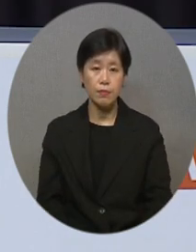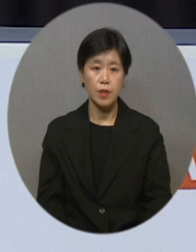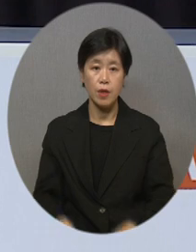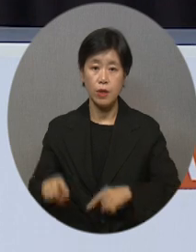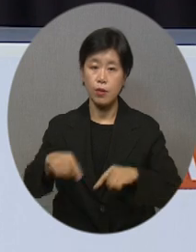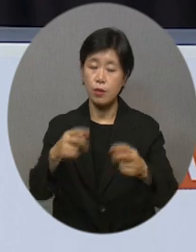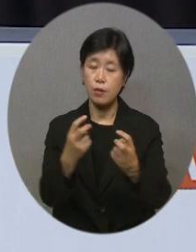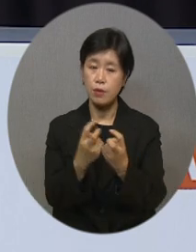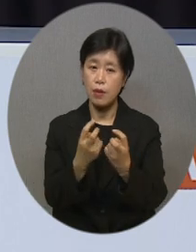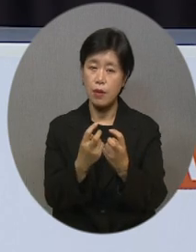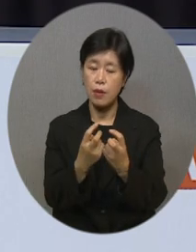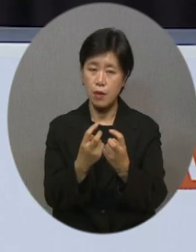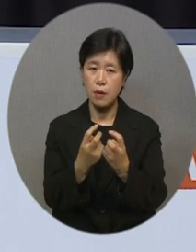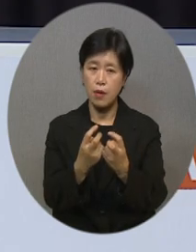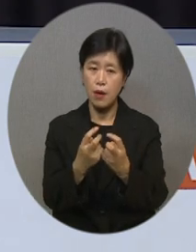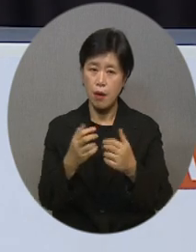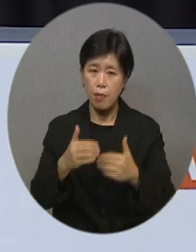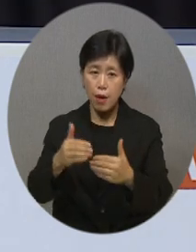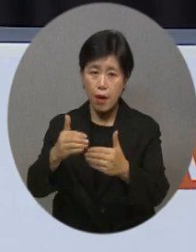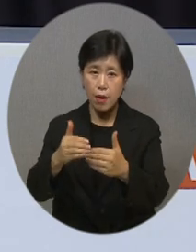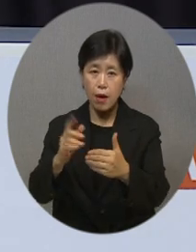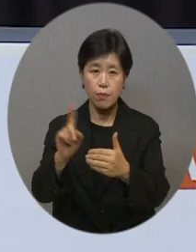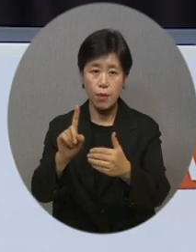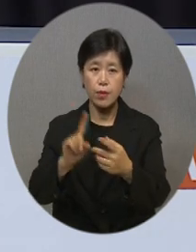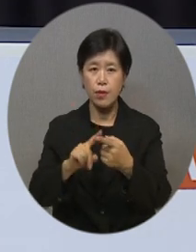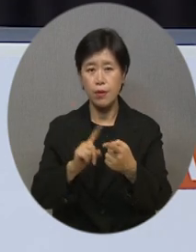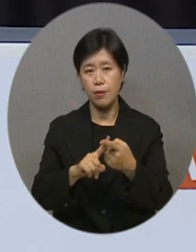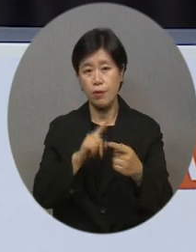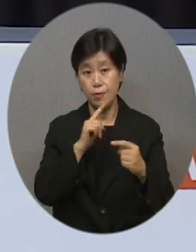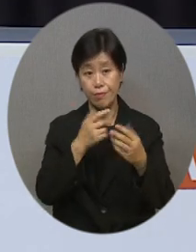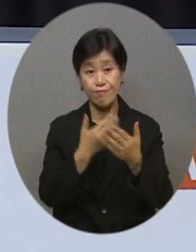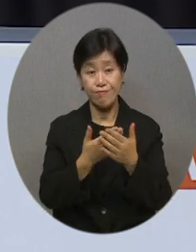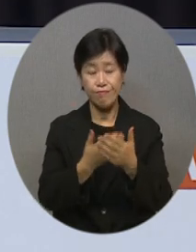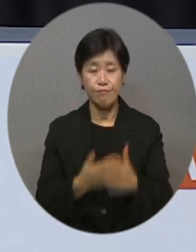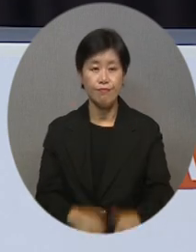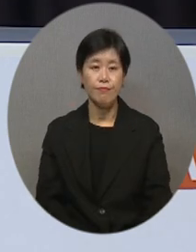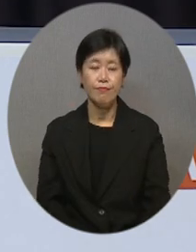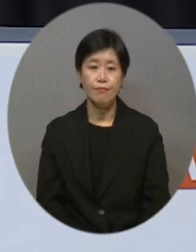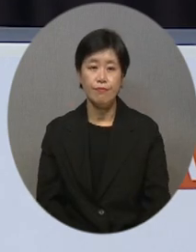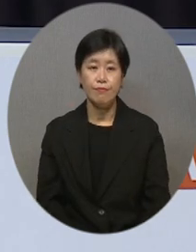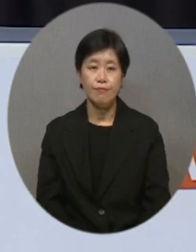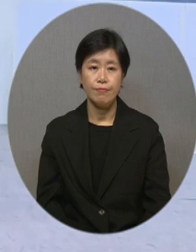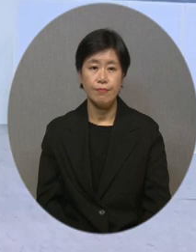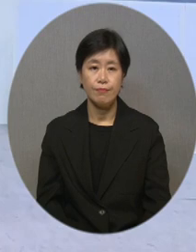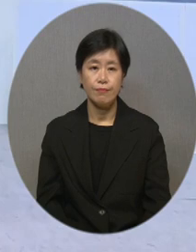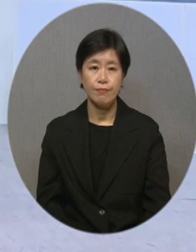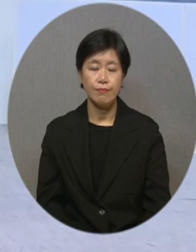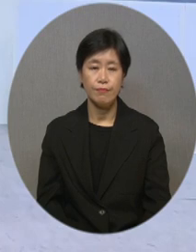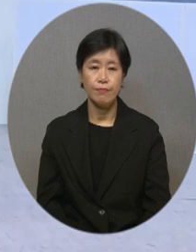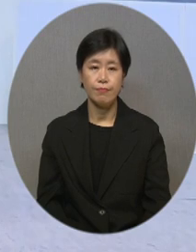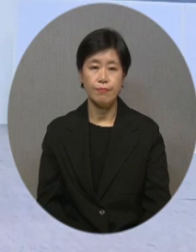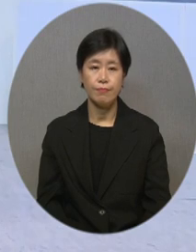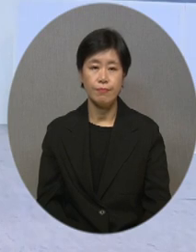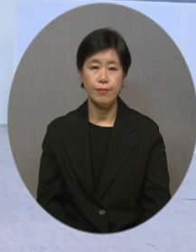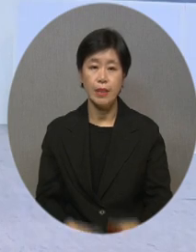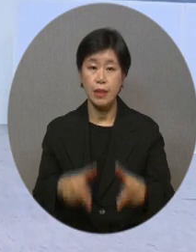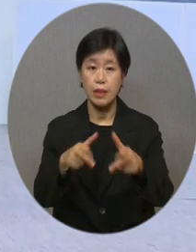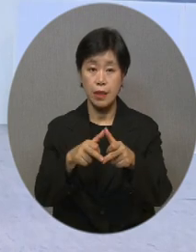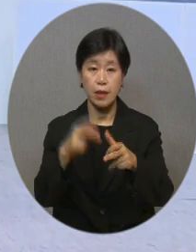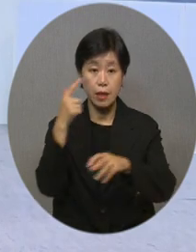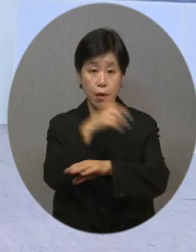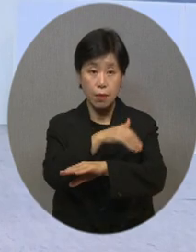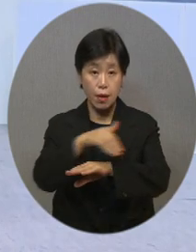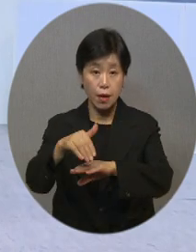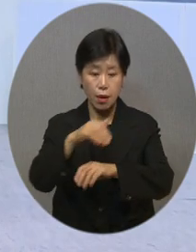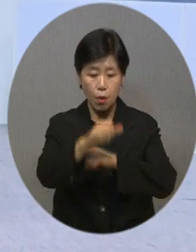발전을 어떻게 하고 있는지 궁금한데 좀 말씀해 주시겠습니까? 예. 그 장애인 그 계획은